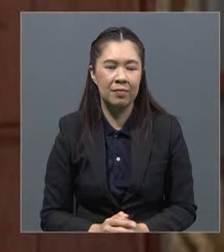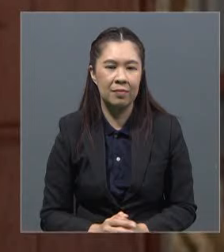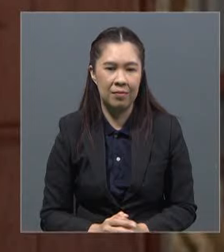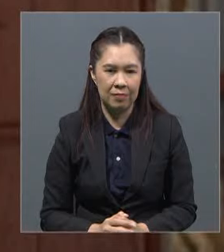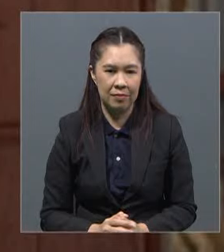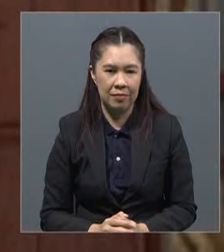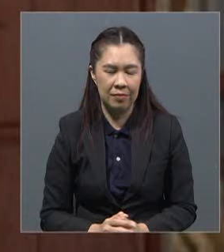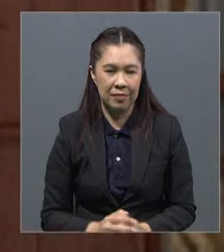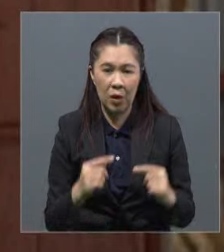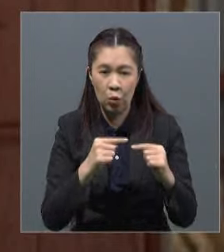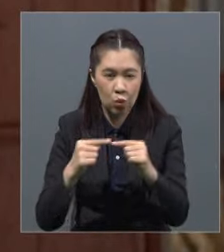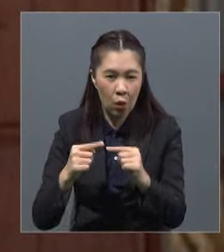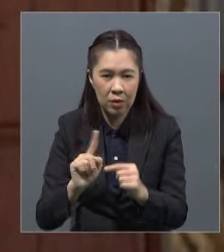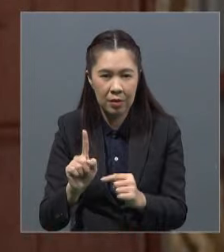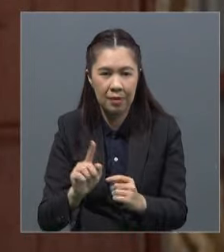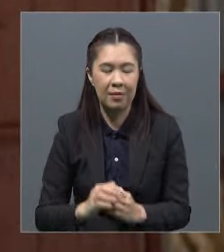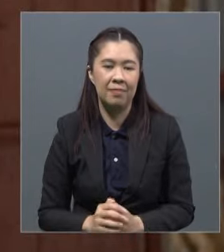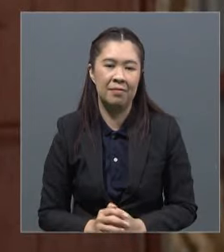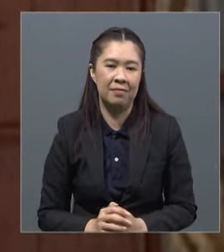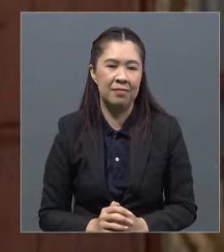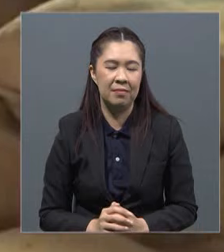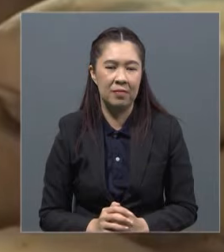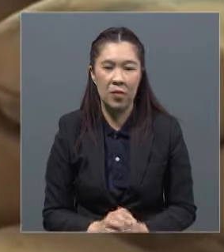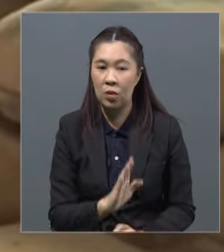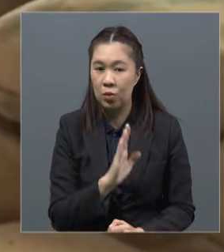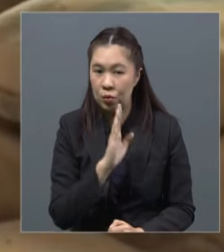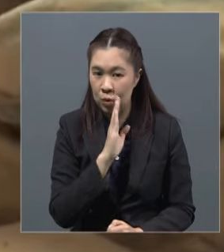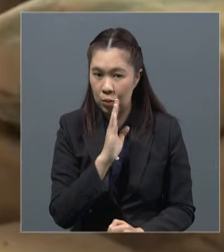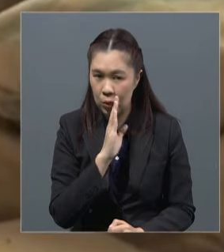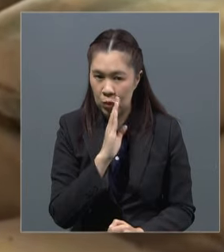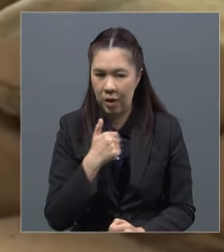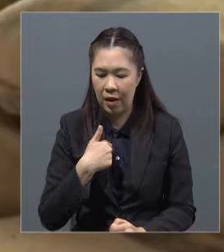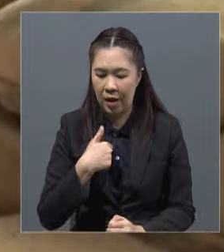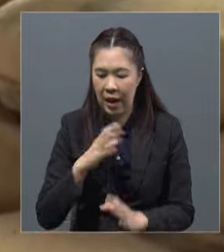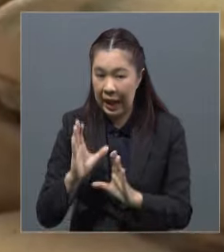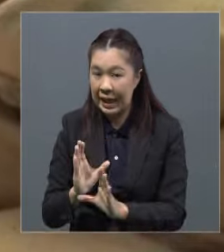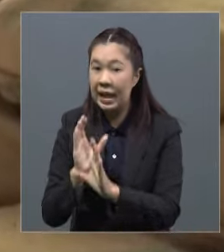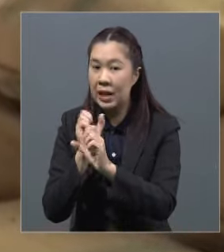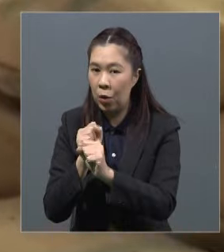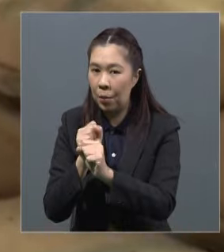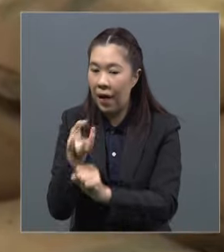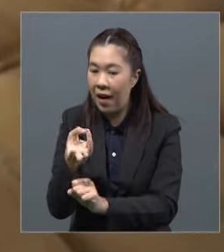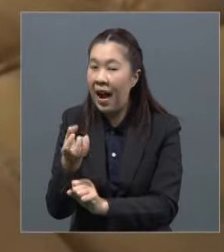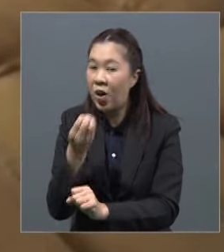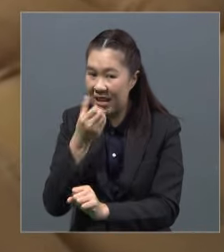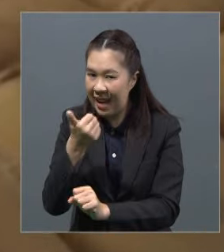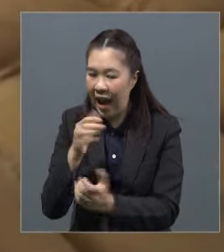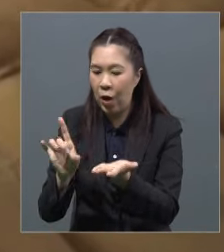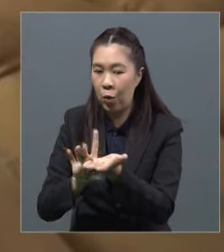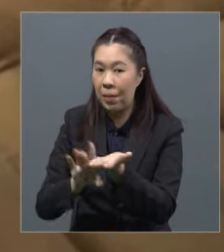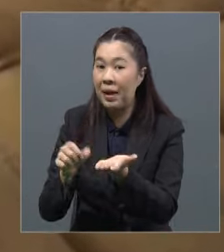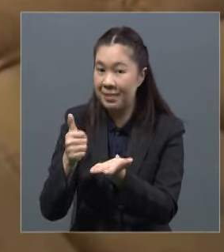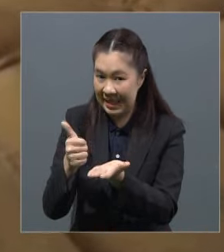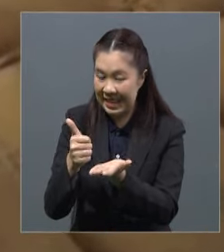ทีนี้ยังมีต่อคุณผู้ชมคือเขาบอกว่าถ้าสมมตินะผลแลบออกมาว่าข้าวนี้กินได ้ คุณภาพดีพอสำห